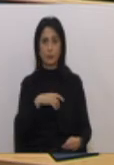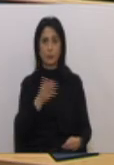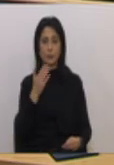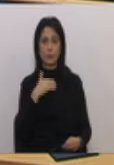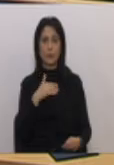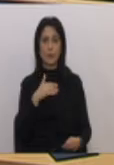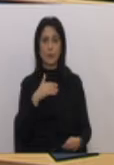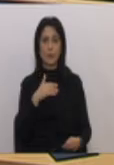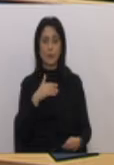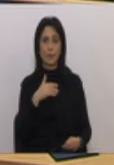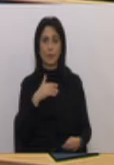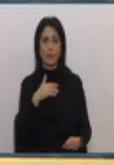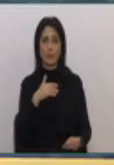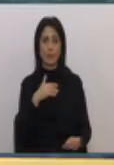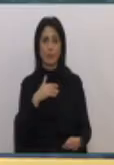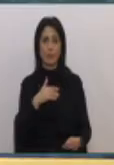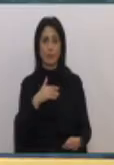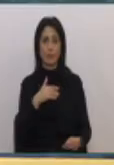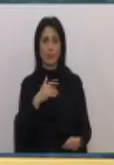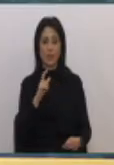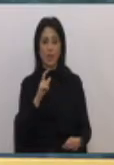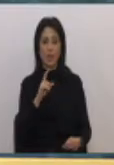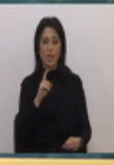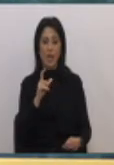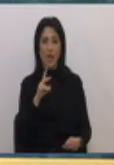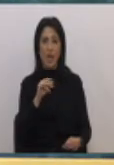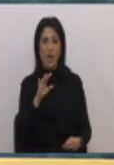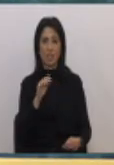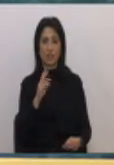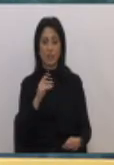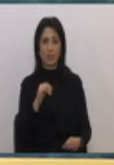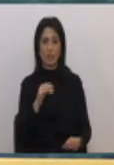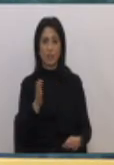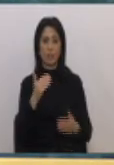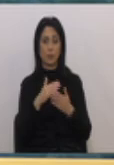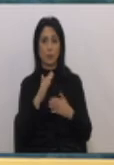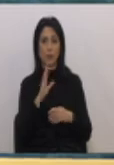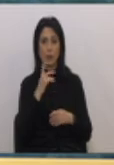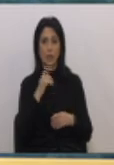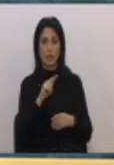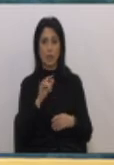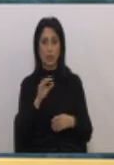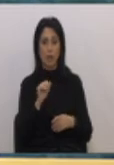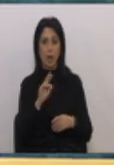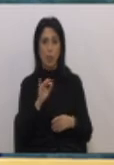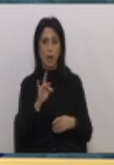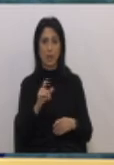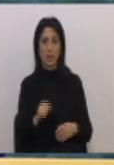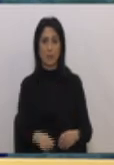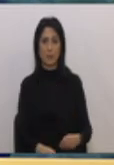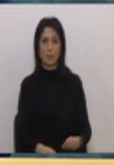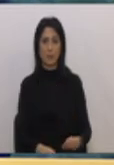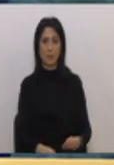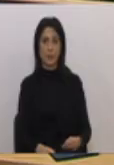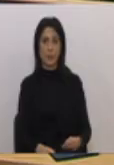შემდეგ ბატონი გიორგი ხელაშვილი გთხოვთ ჩაურთოთ მიკროფონი, შემდეგ ალბერტონი თეონა აკუბარდია.